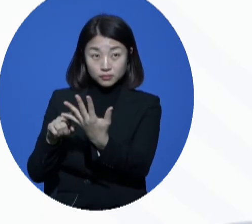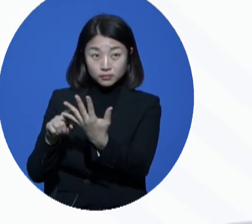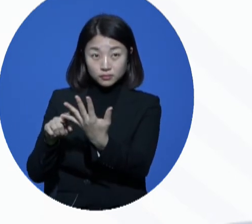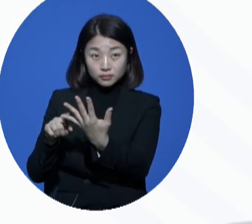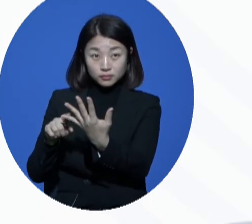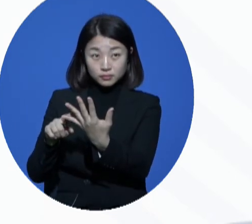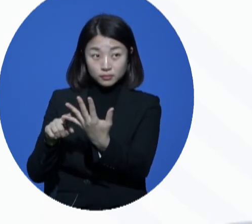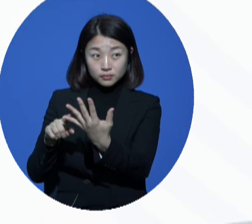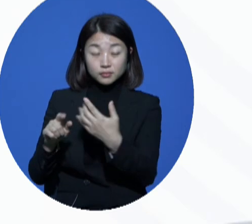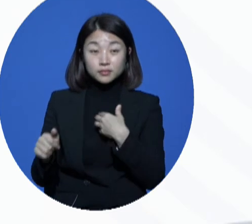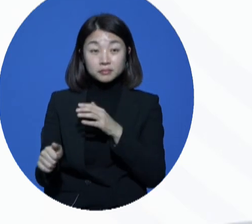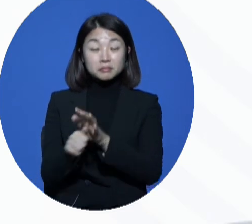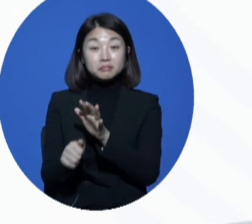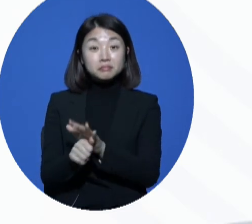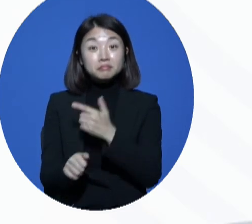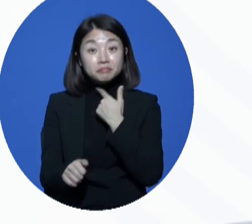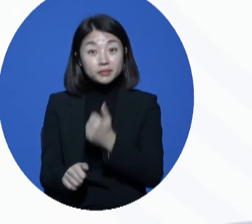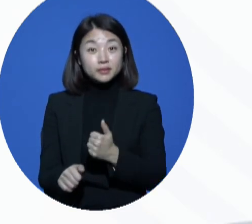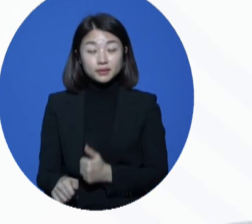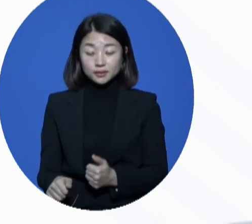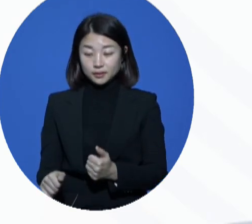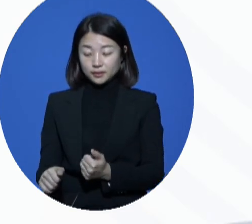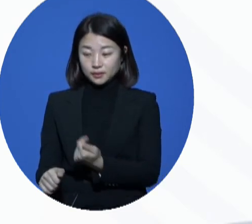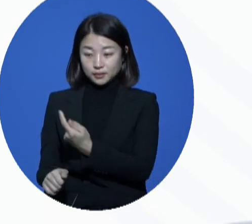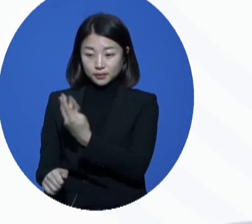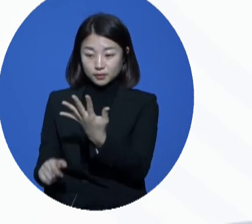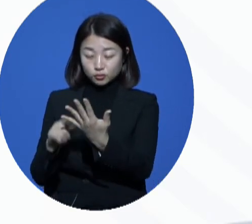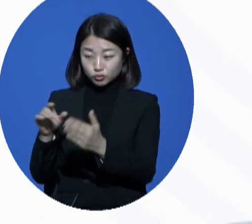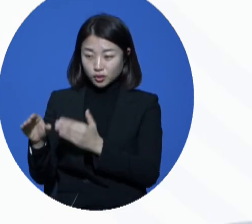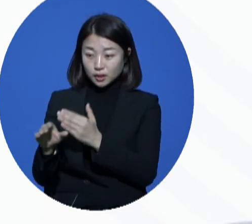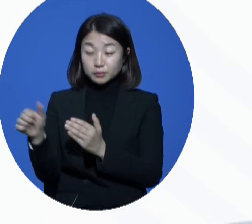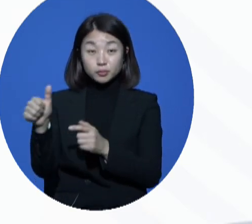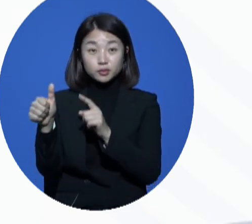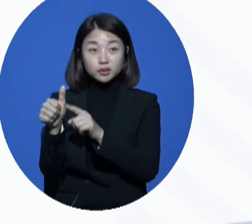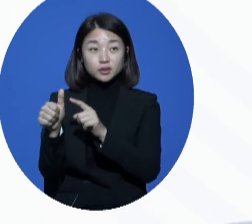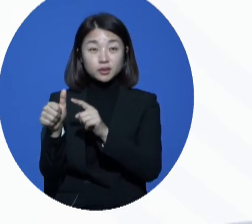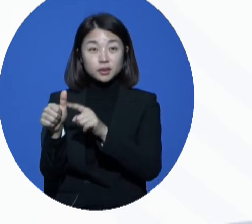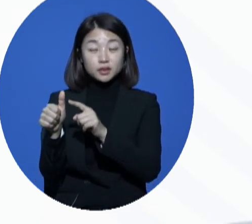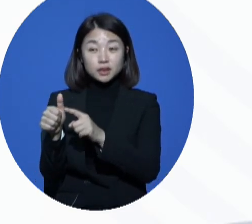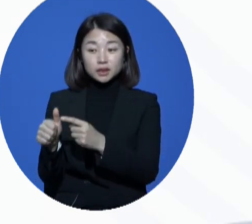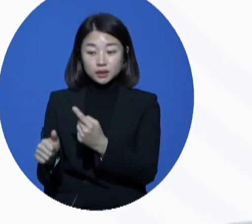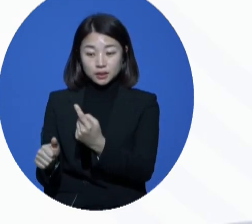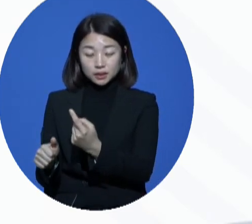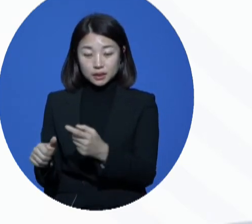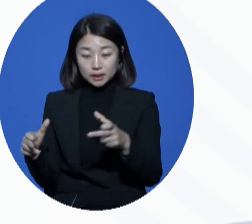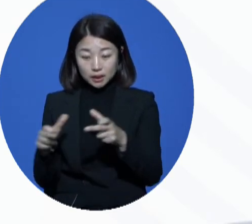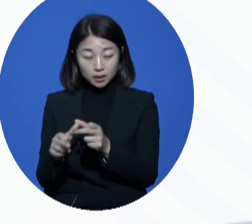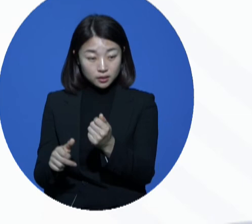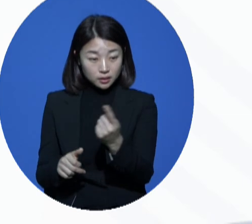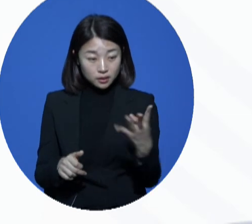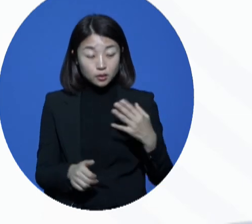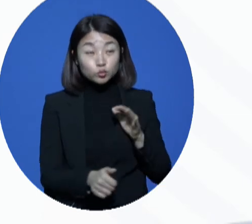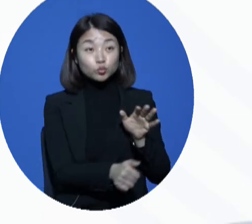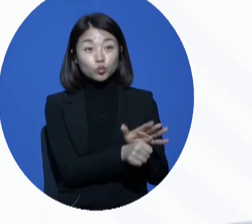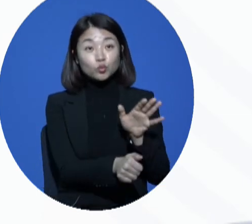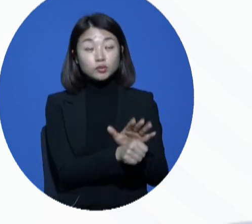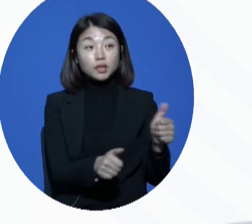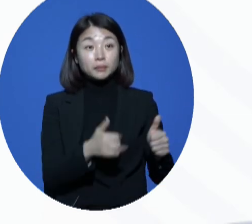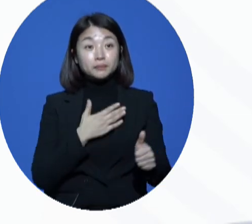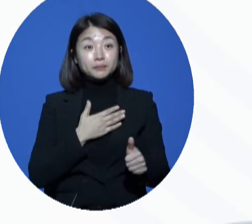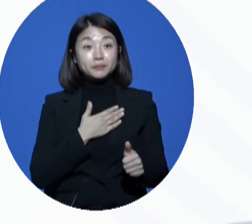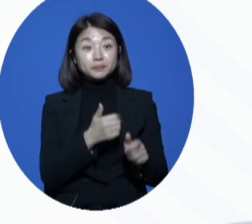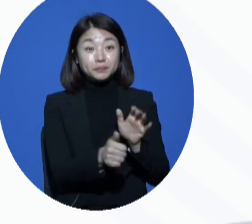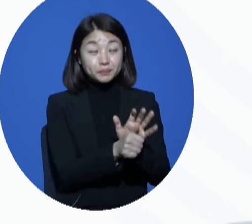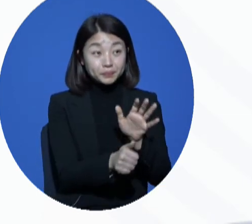공간에도 있습니다. 지원주택에도 코디네이터라는 분의 역할이 있는데요. 이제 그분이 탈시설 한 장애인이